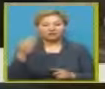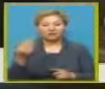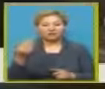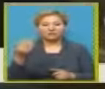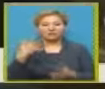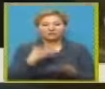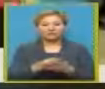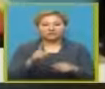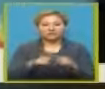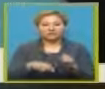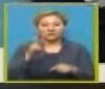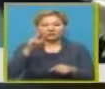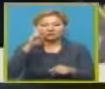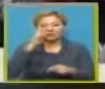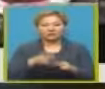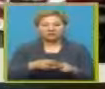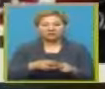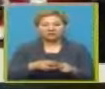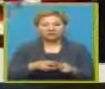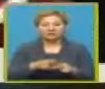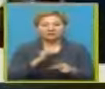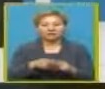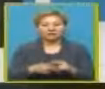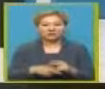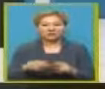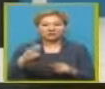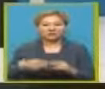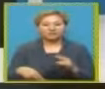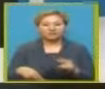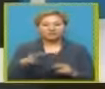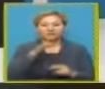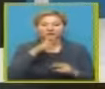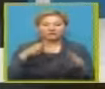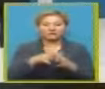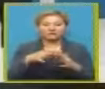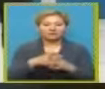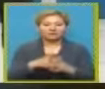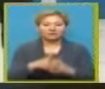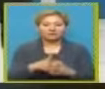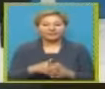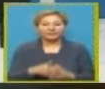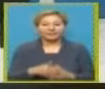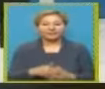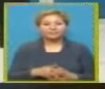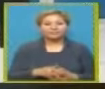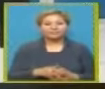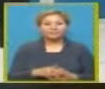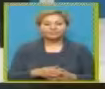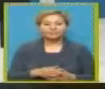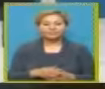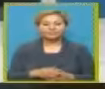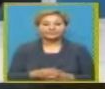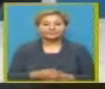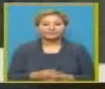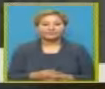Осман ақсақал жеңістің тәтті дәмі ұрпаққа бұйырғанына дән разы. Көп ұлтты елдің бірлігі бекем болса, талай шыңды бағындырады дейді